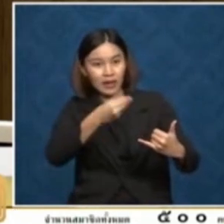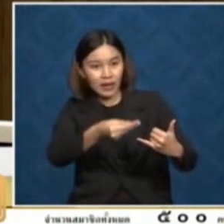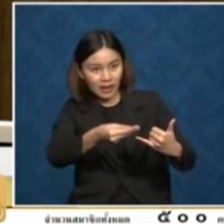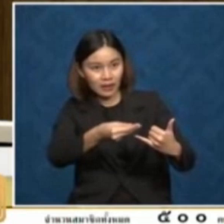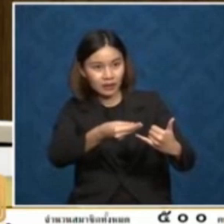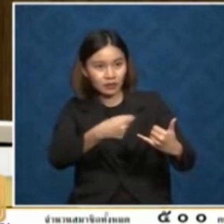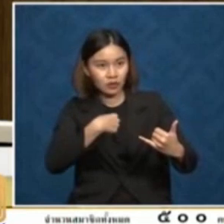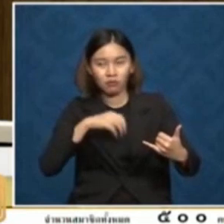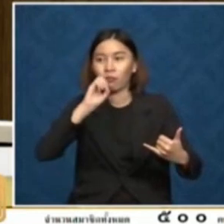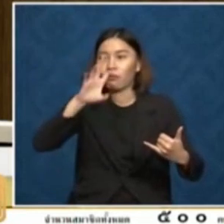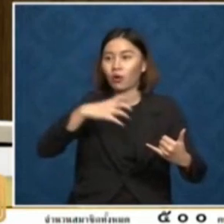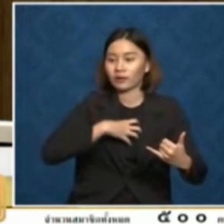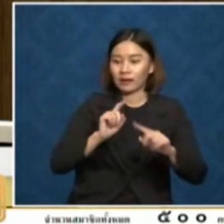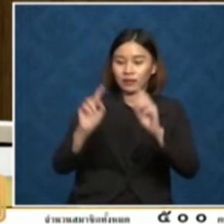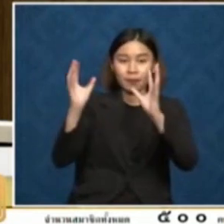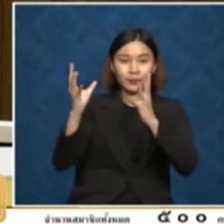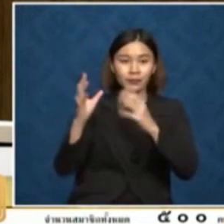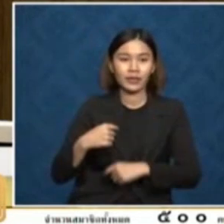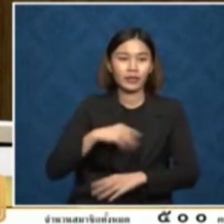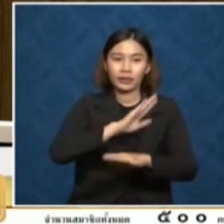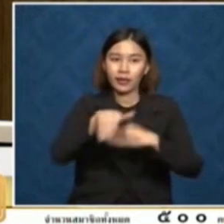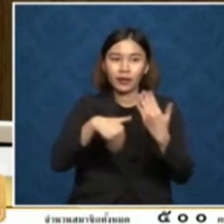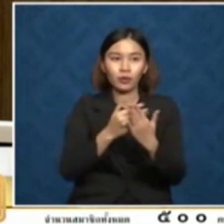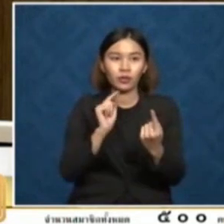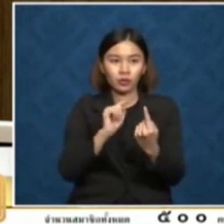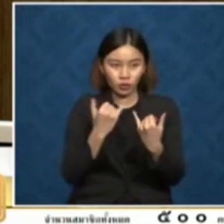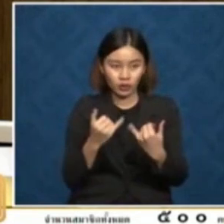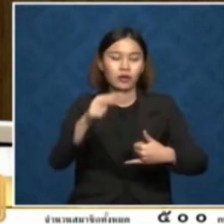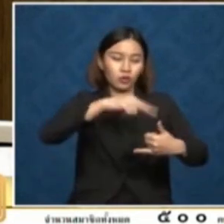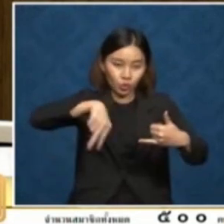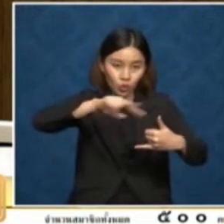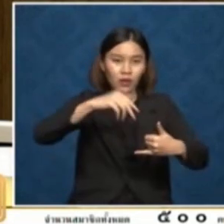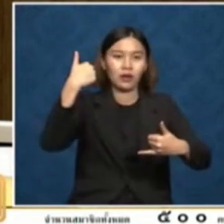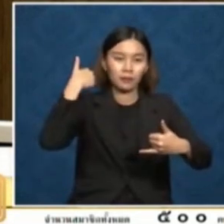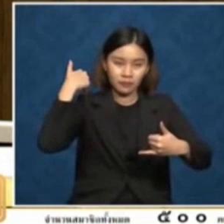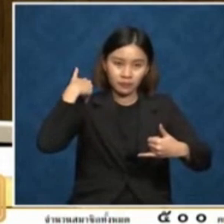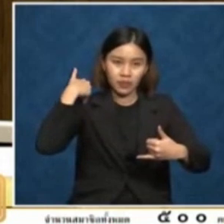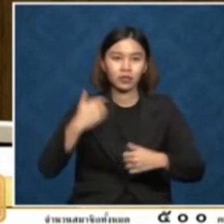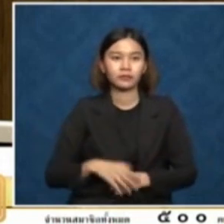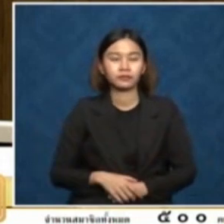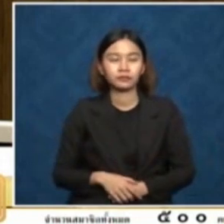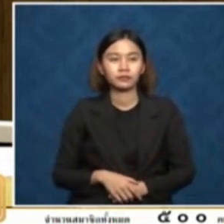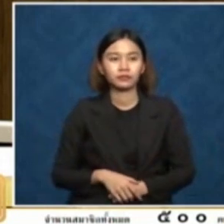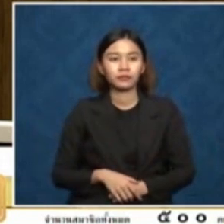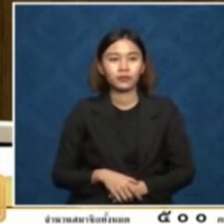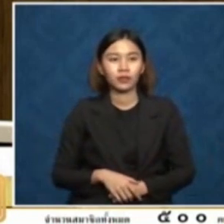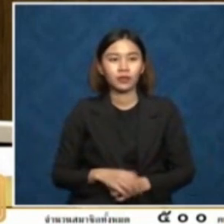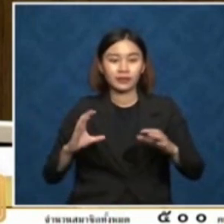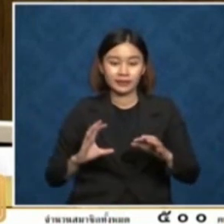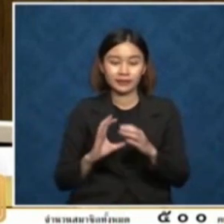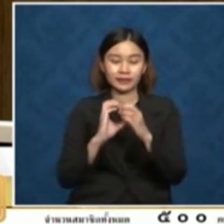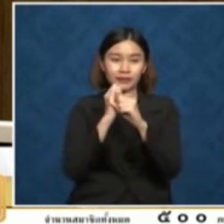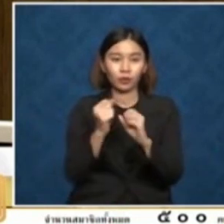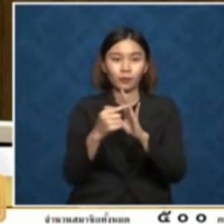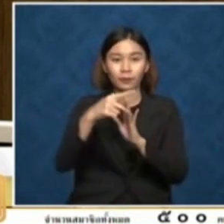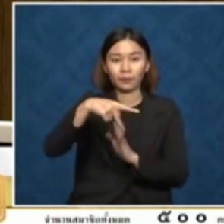ให้พวกเขาโดยที่เขาไม่ได้แสดงเจตจำนงสิ่งเหล่านี้ก็จะได้รับการคุ้มครองว่าเ